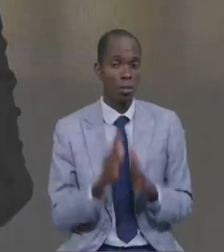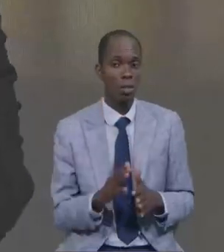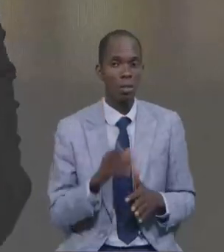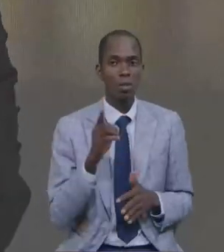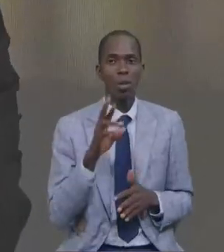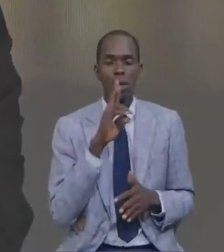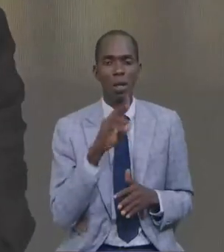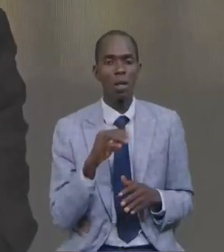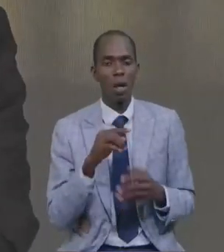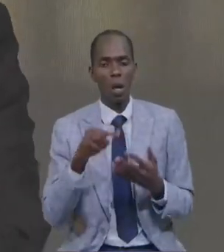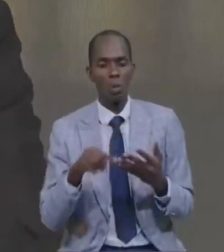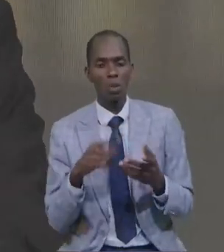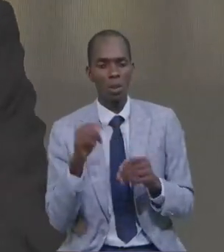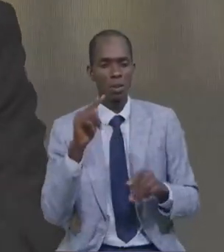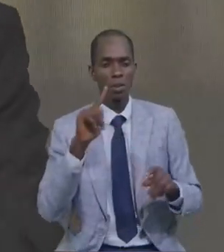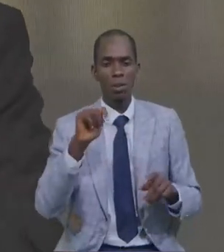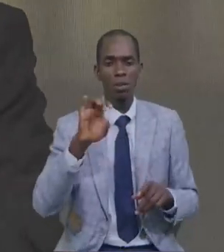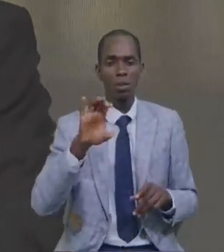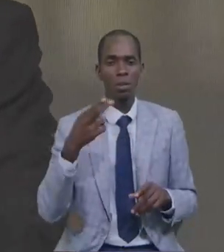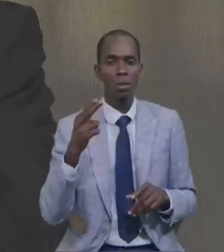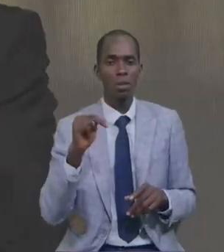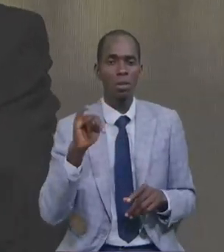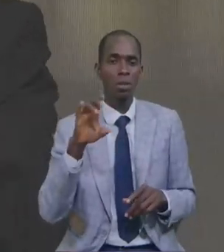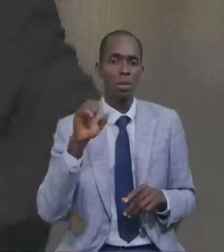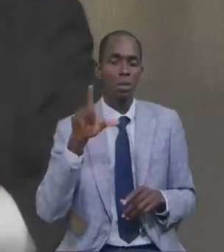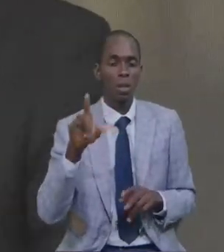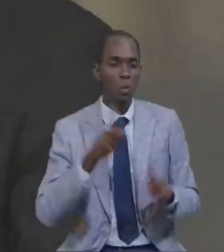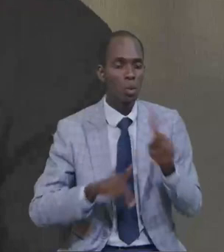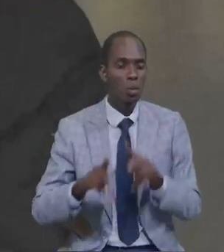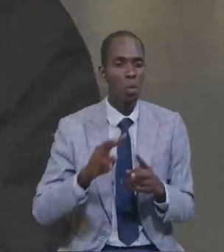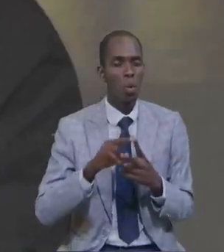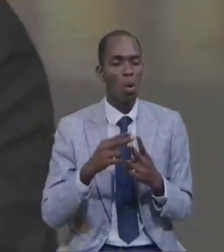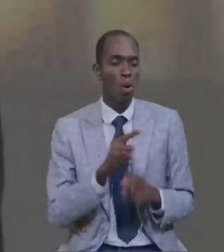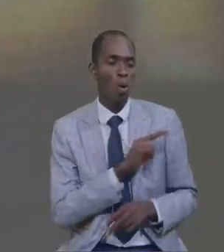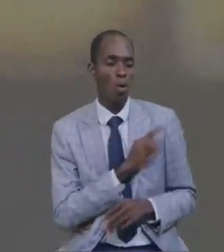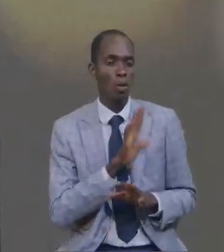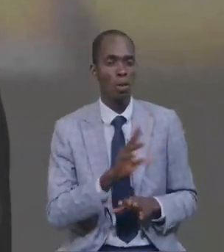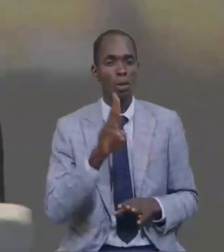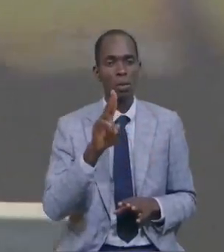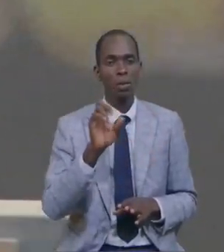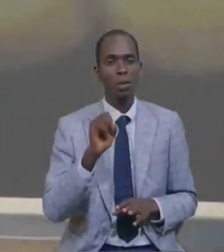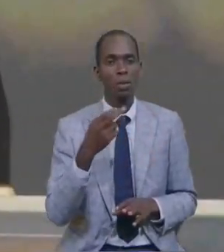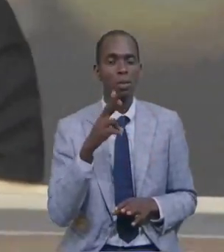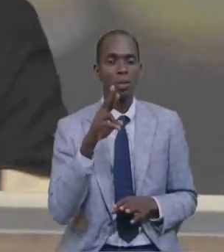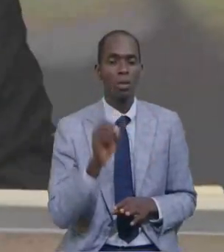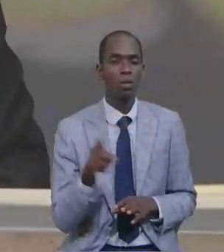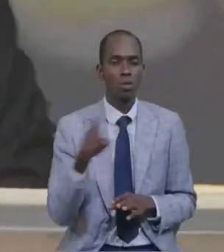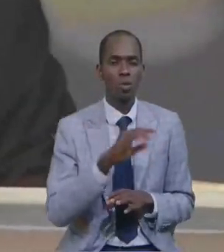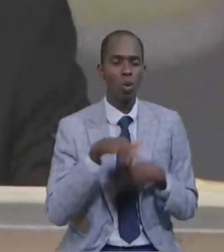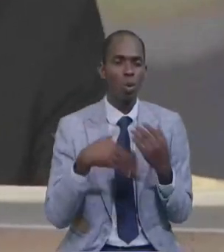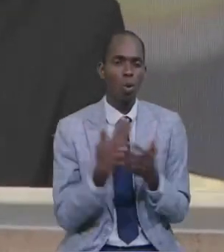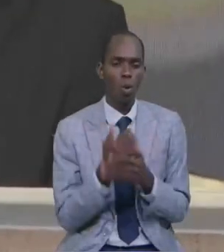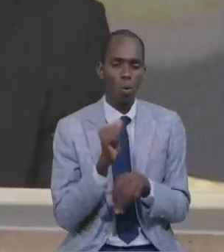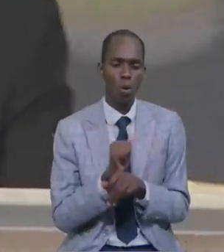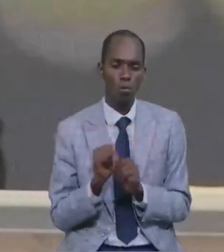ensemble, travaillons ensemble en un accord. Pour que notre labeur et le fruit de ton